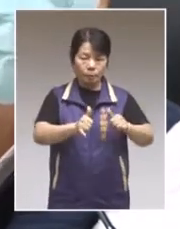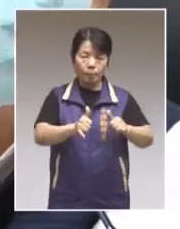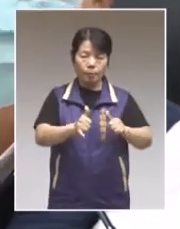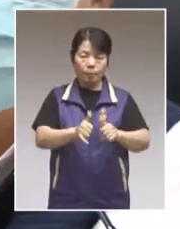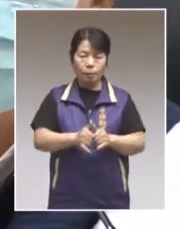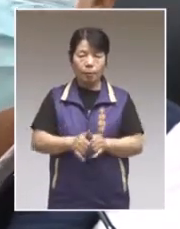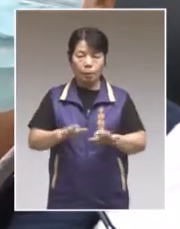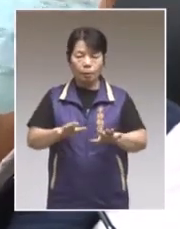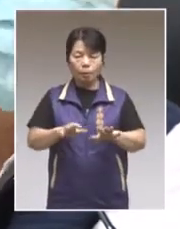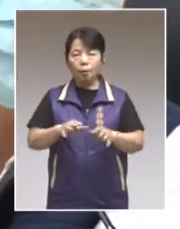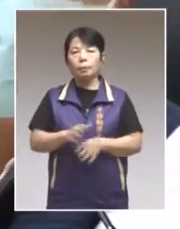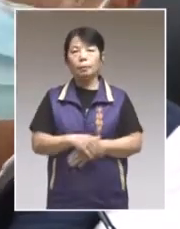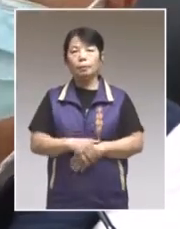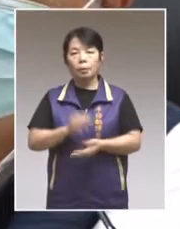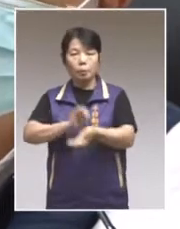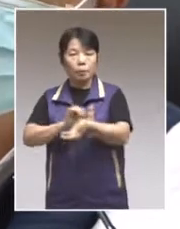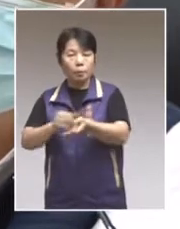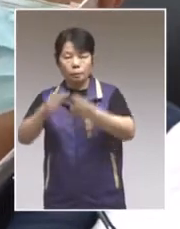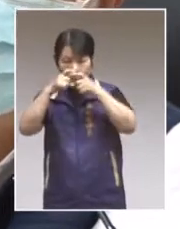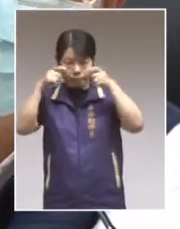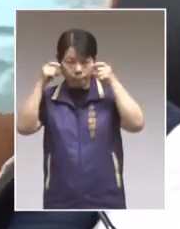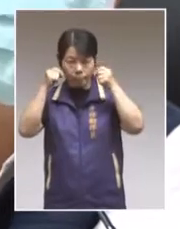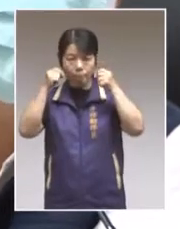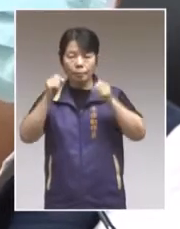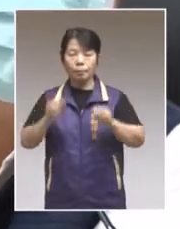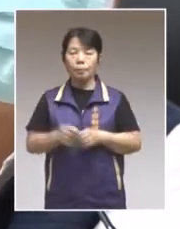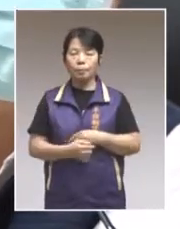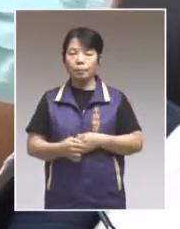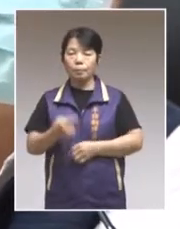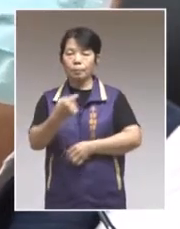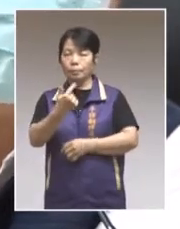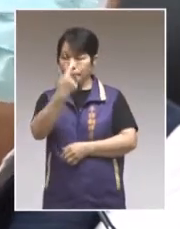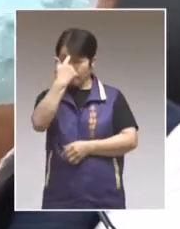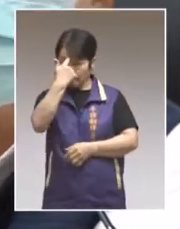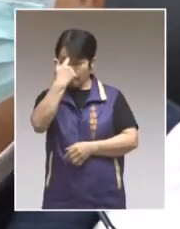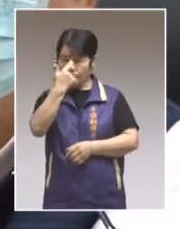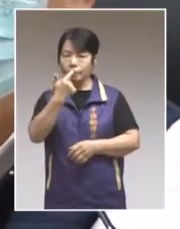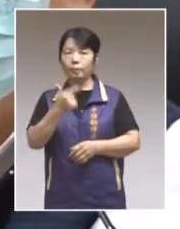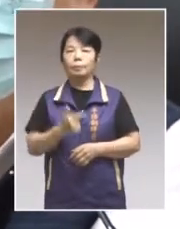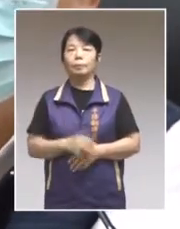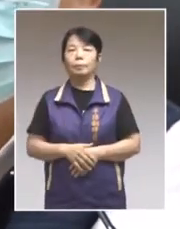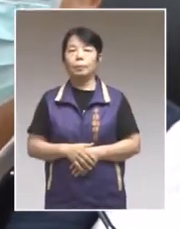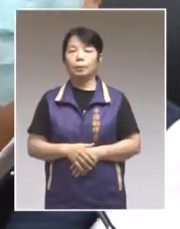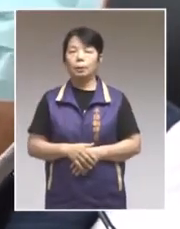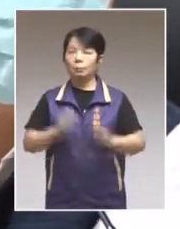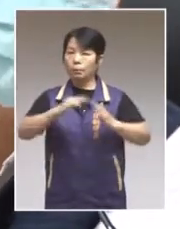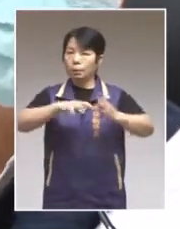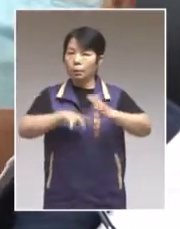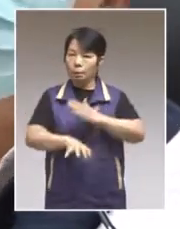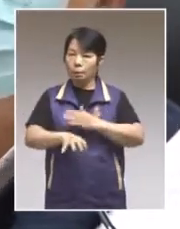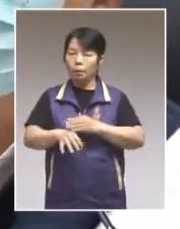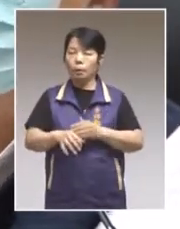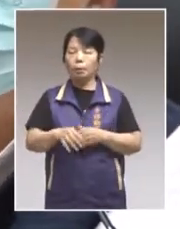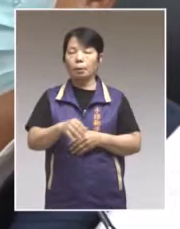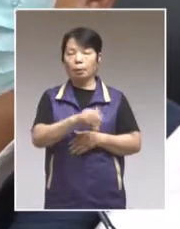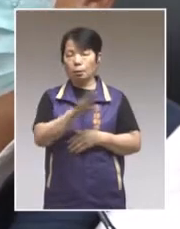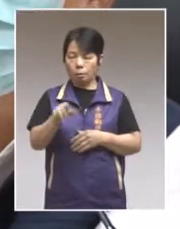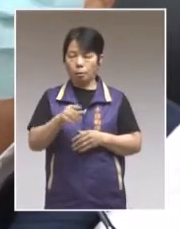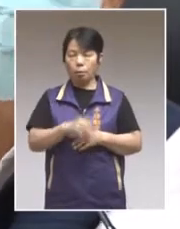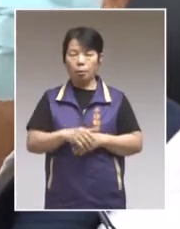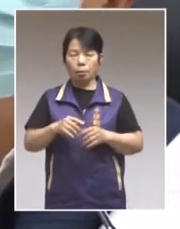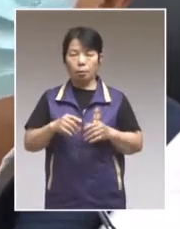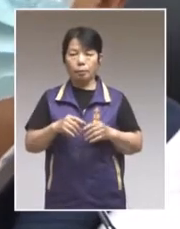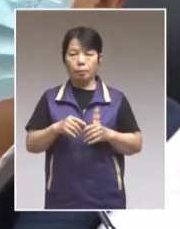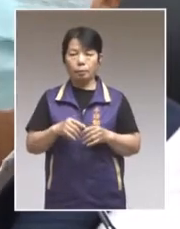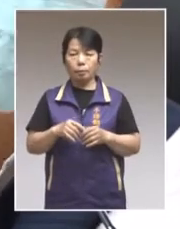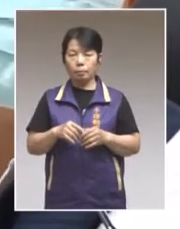备，那医疗用品包括口罩、好体温计，那当然如果有时候家里面有血氧计也是可以。那另